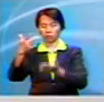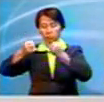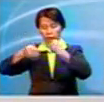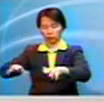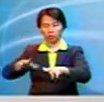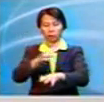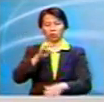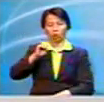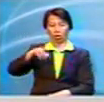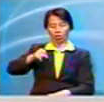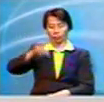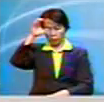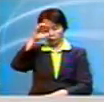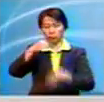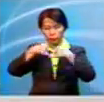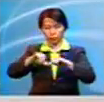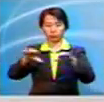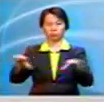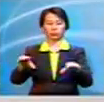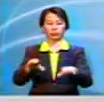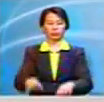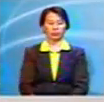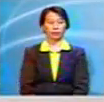dan operasi mencari sedang dipergiat.